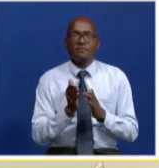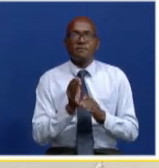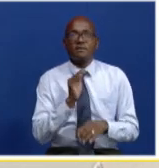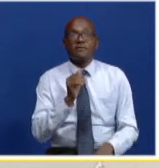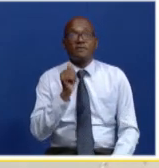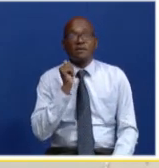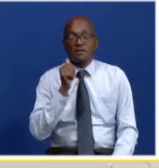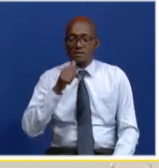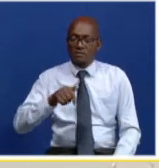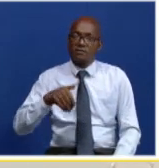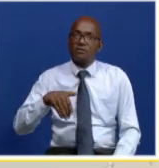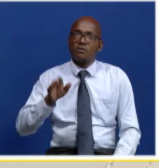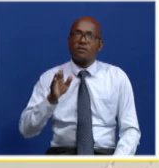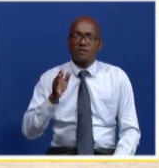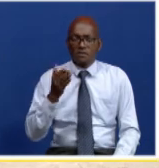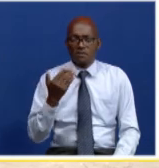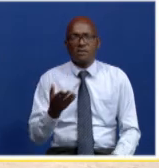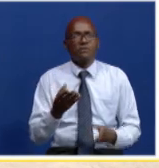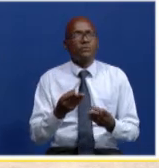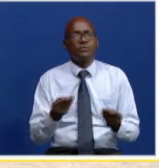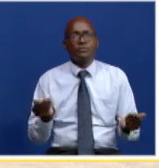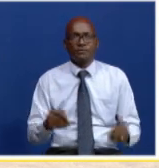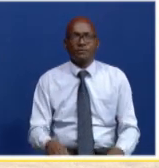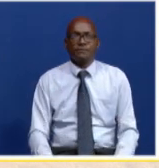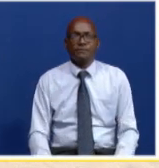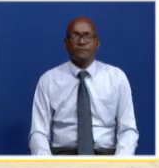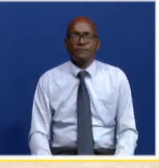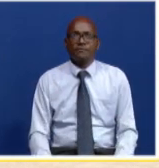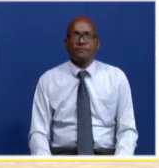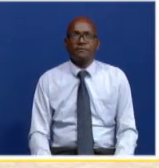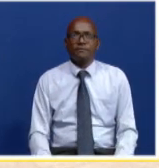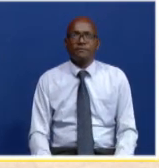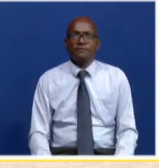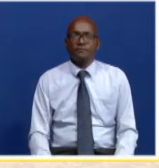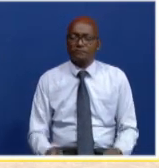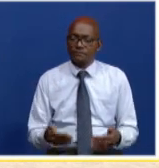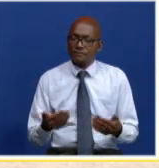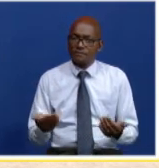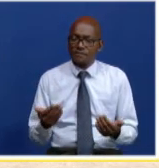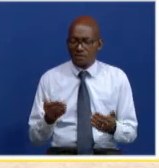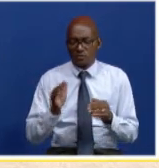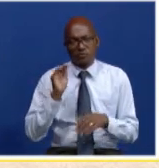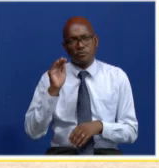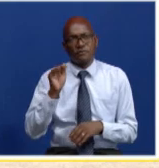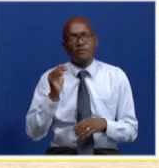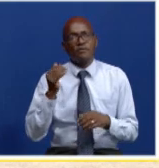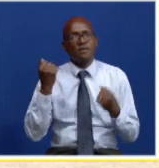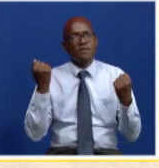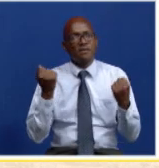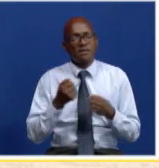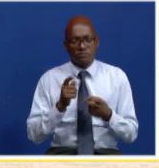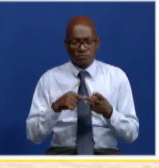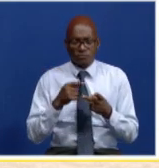lak s very soft na msam mk sana usaf unu ni wa sha titi